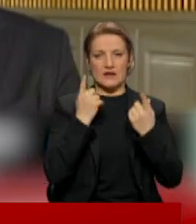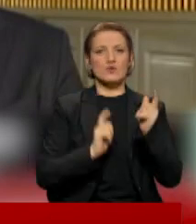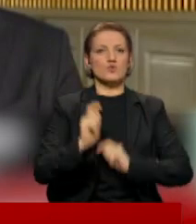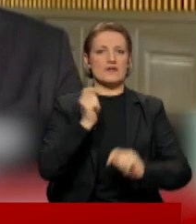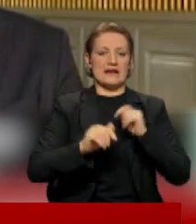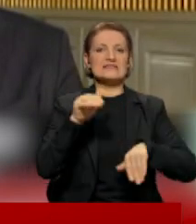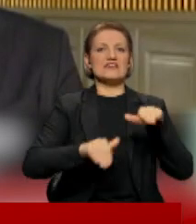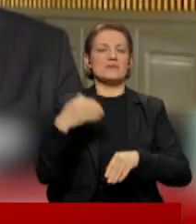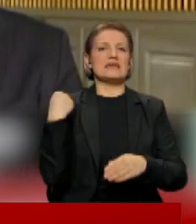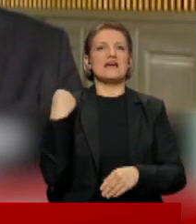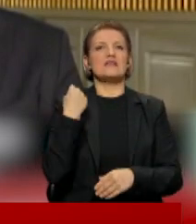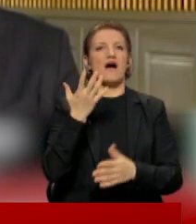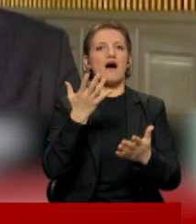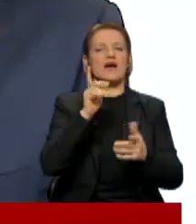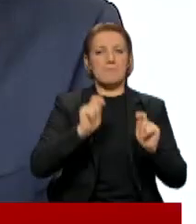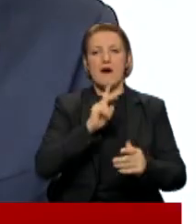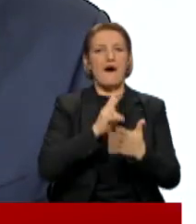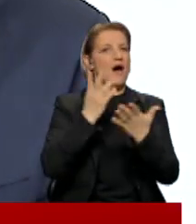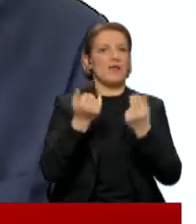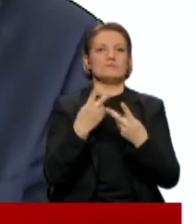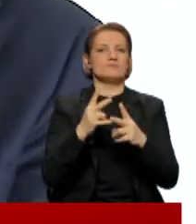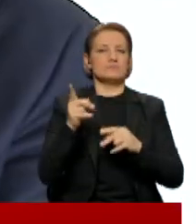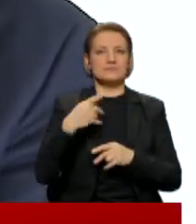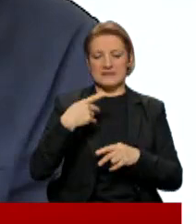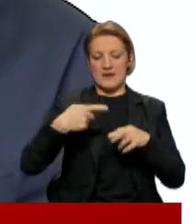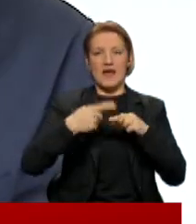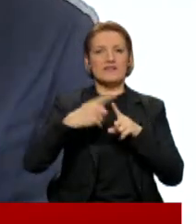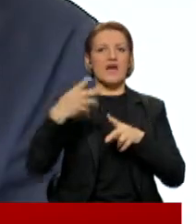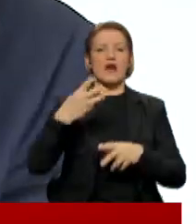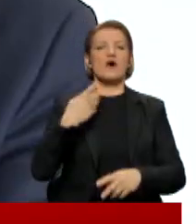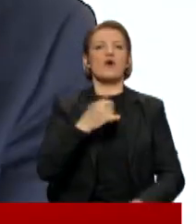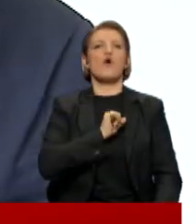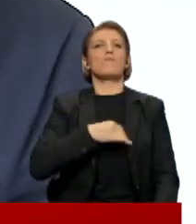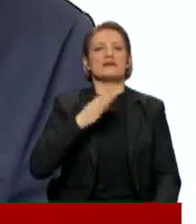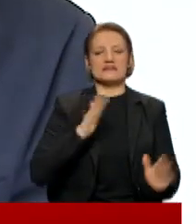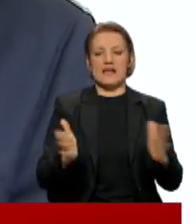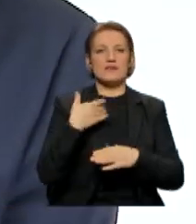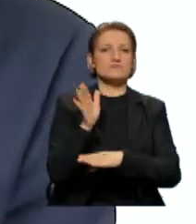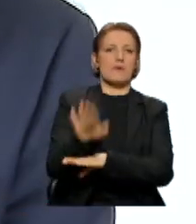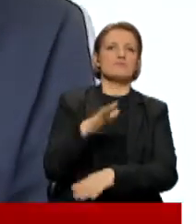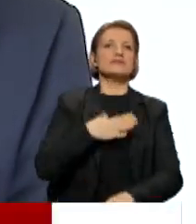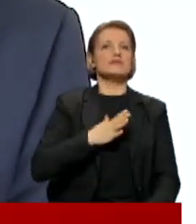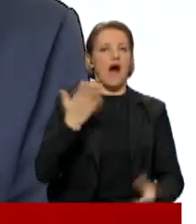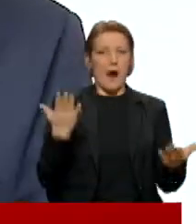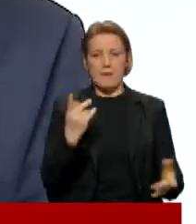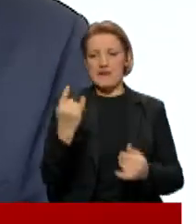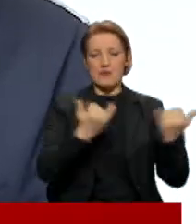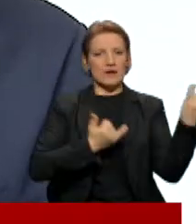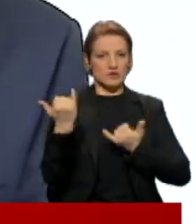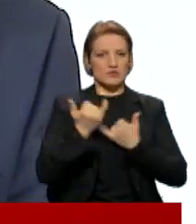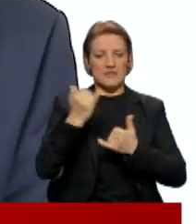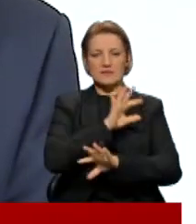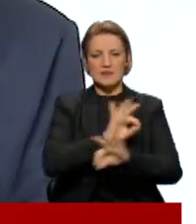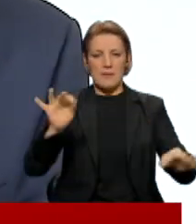seçimi yenileme kararı alabilir Biz Recep Tayyip Erdoğan'dan korkmayız sandıkta yenmek isteriz Ama bir Tartışmanın